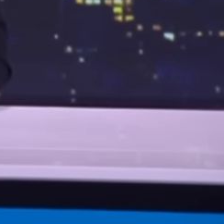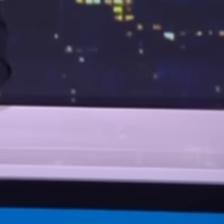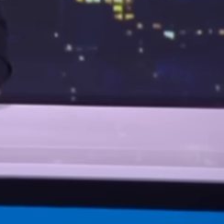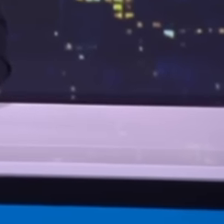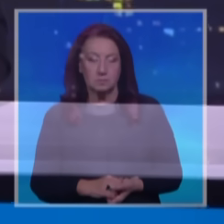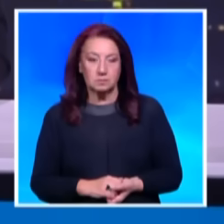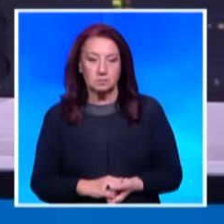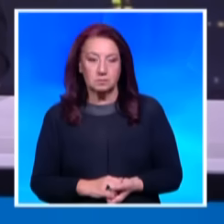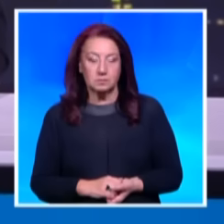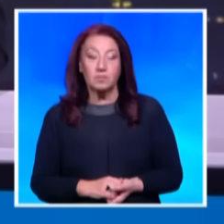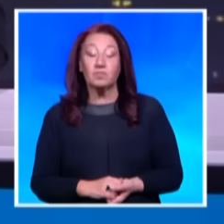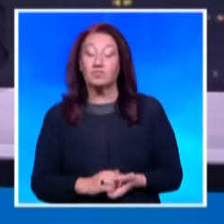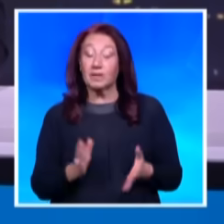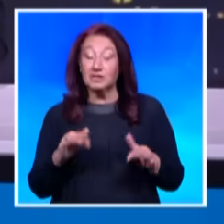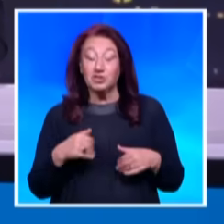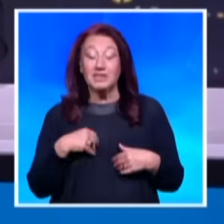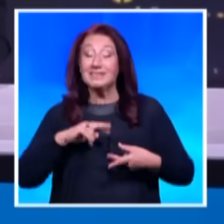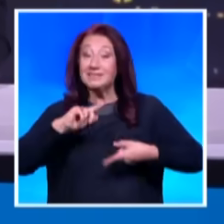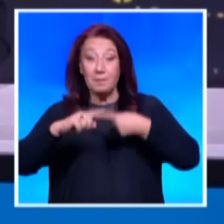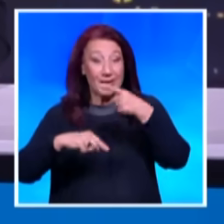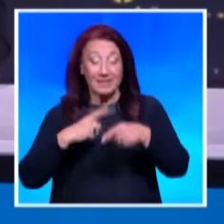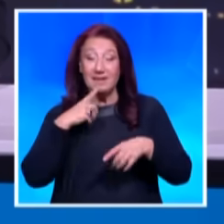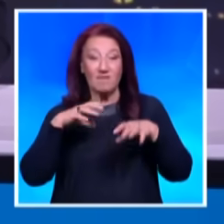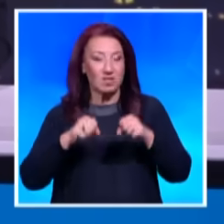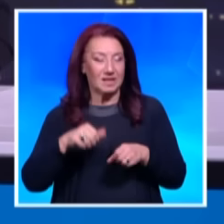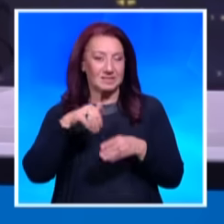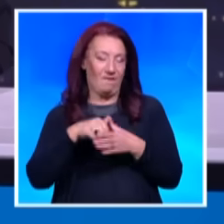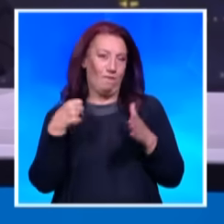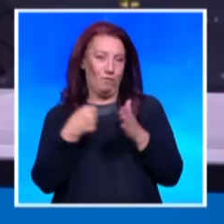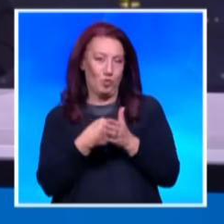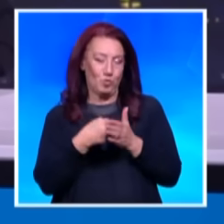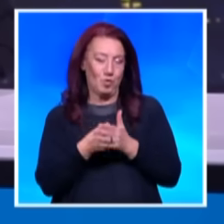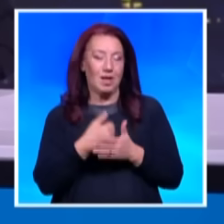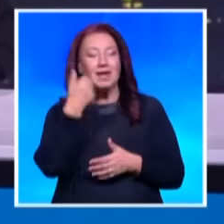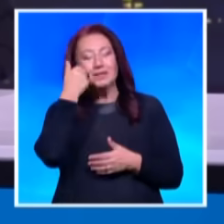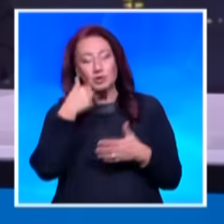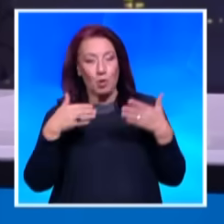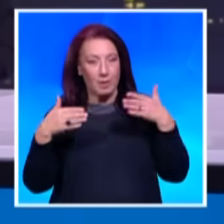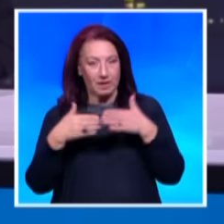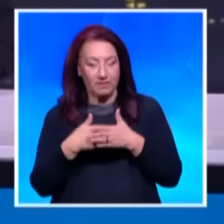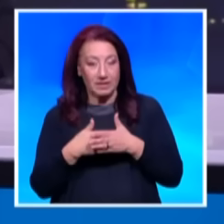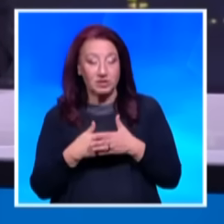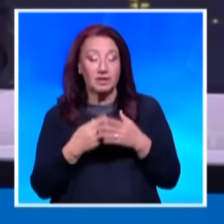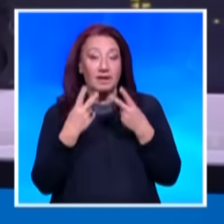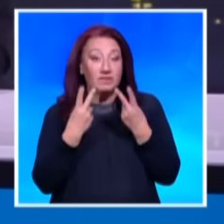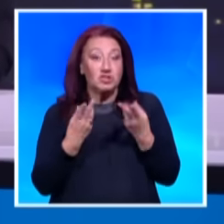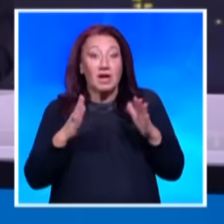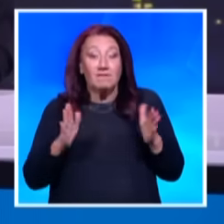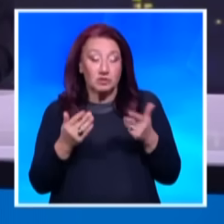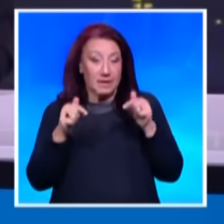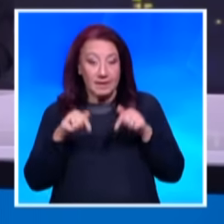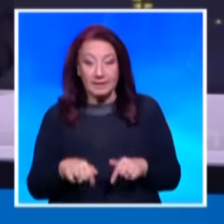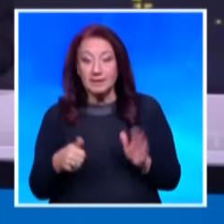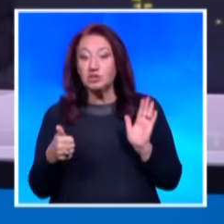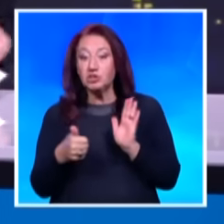Ще се смени ли властта в българския футбол? Добър вечер, с BTV новините. Аз съм Лиляна Боянова. Добър вечер от мен, Иван Георгиев. Ето какво се случи на 16